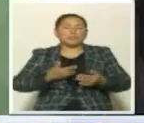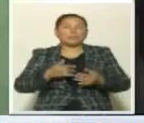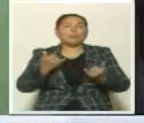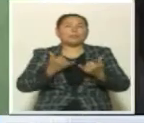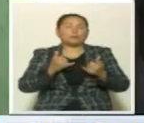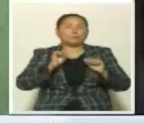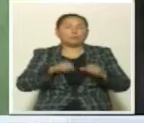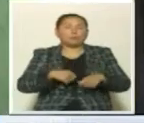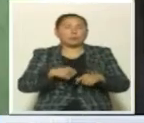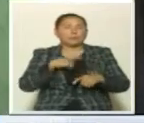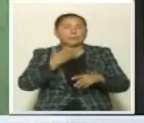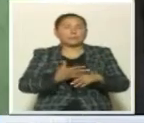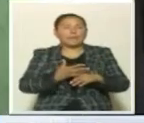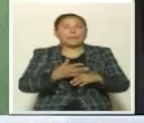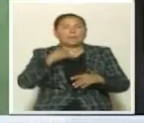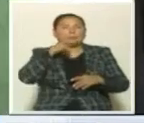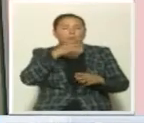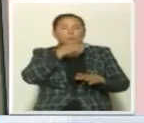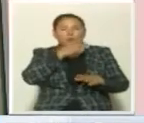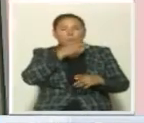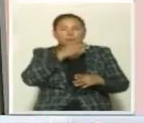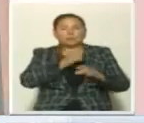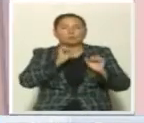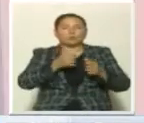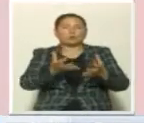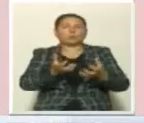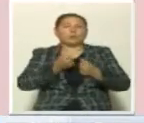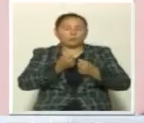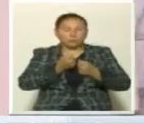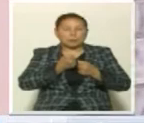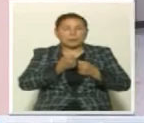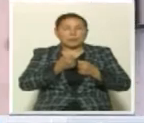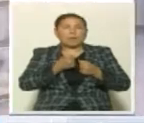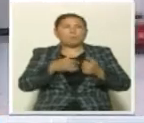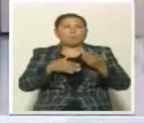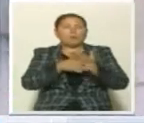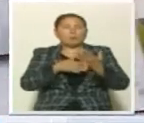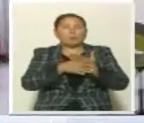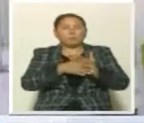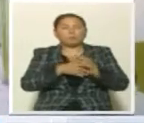гости города в формате одного окна, экономя время и ресурсы, могут получить квалифицированную